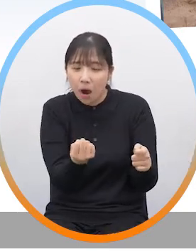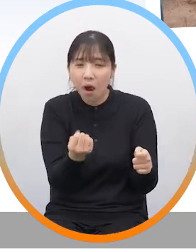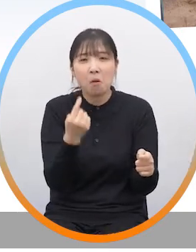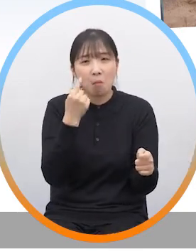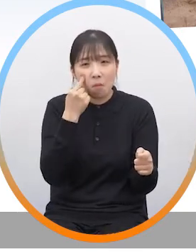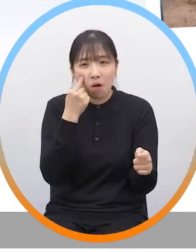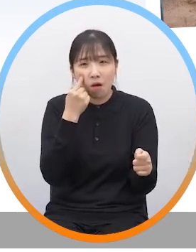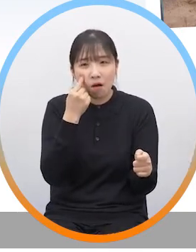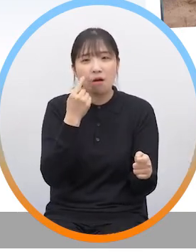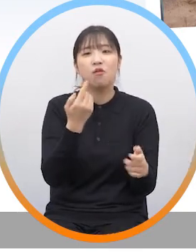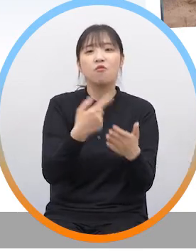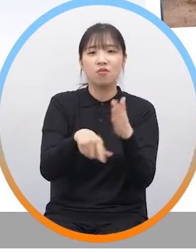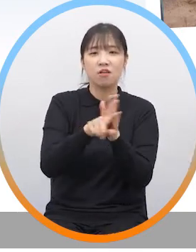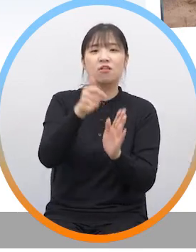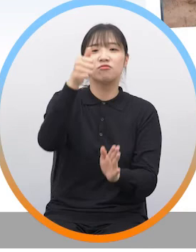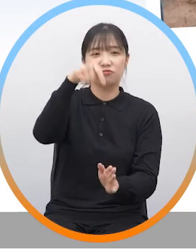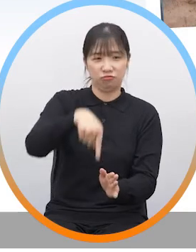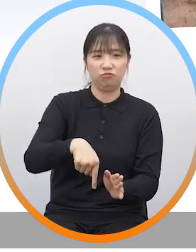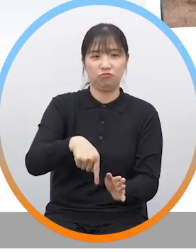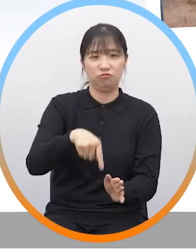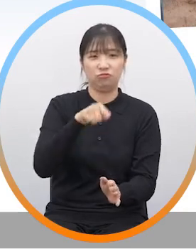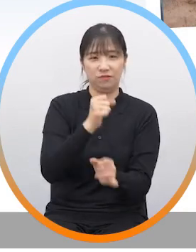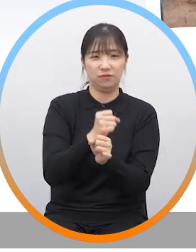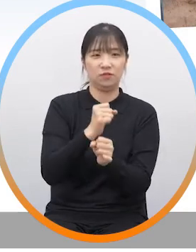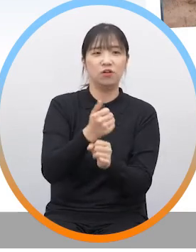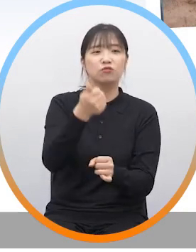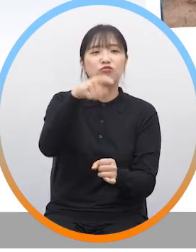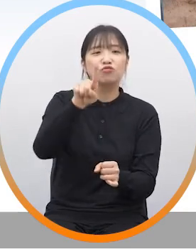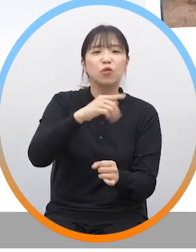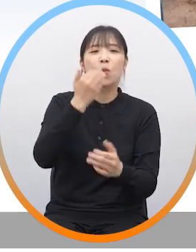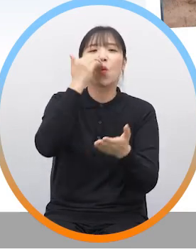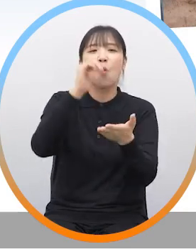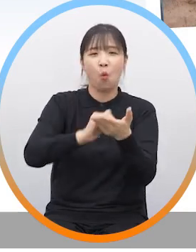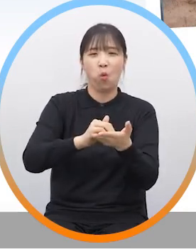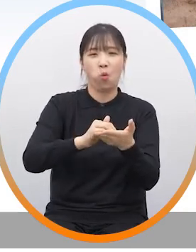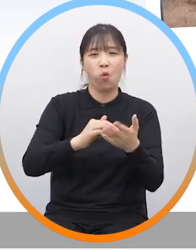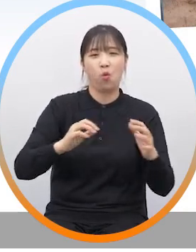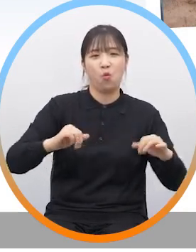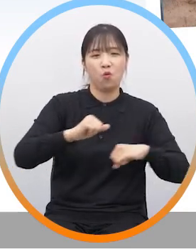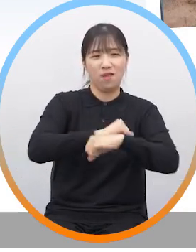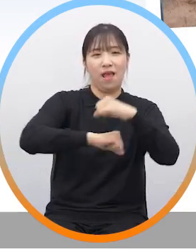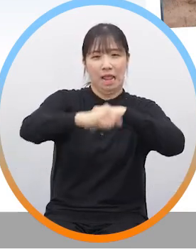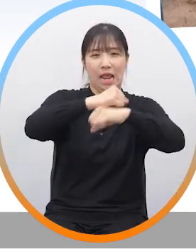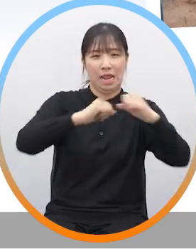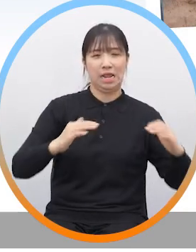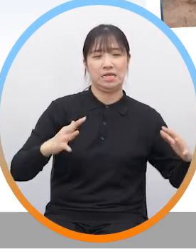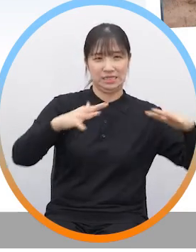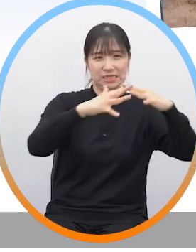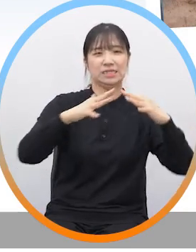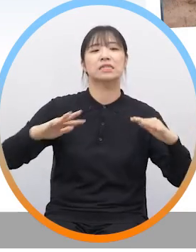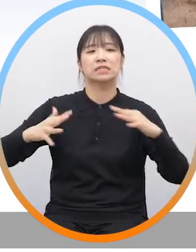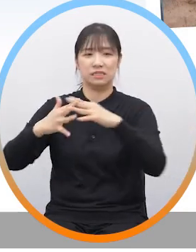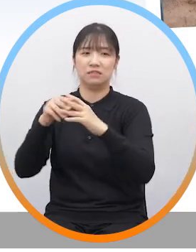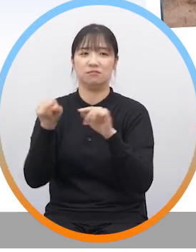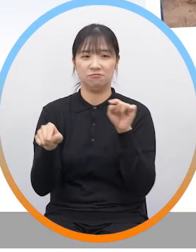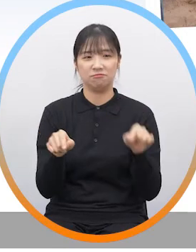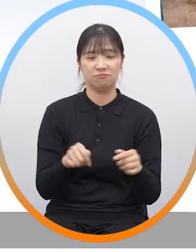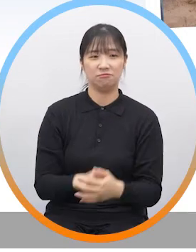제기해서 후라는 것을 했습니다. 후라는 것은 돌로 이렇게 쌓아 놓은 것이었는데요.